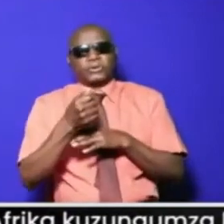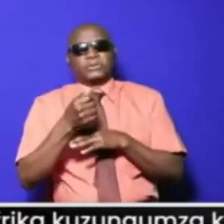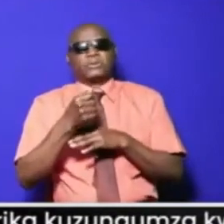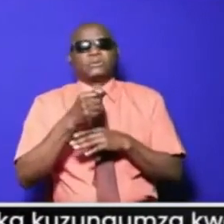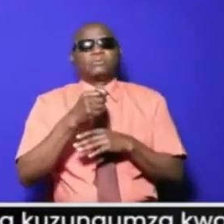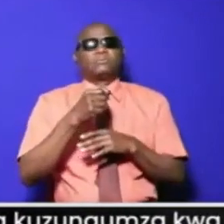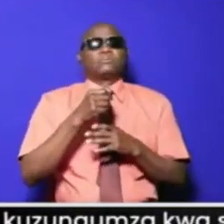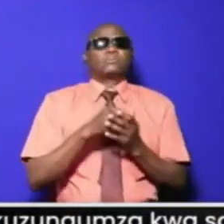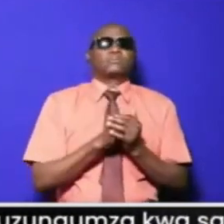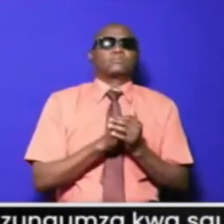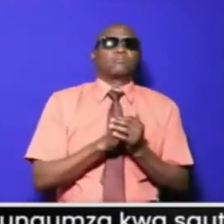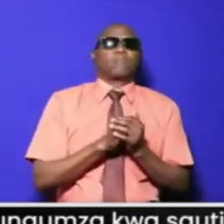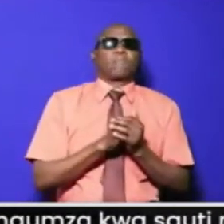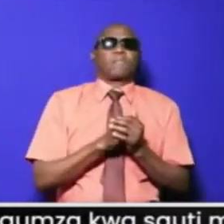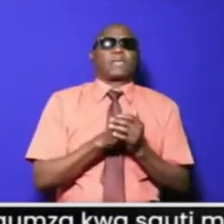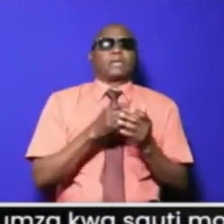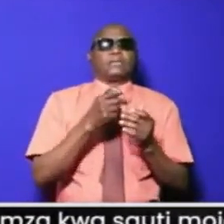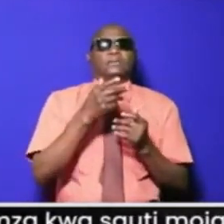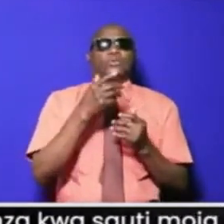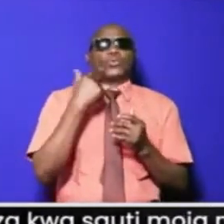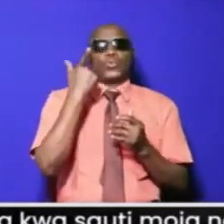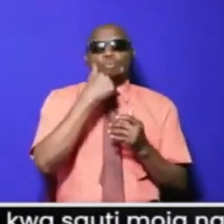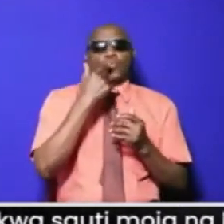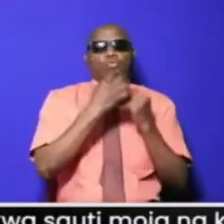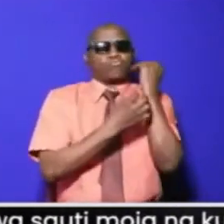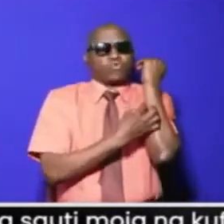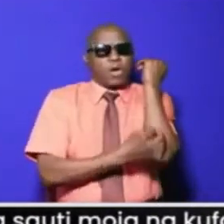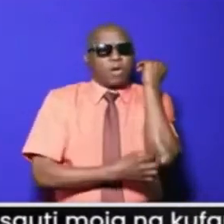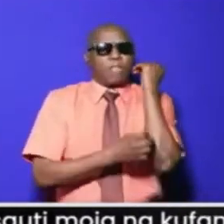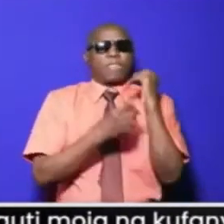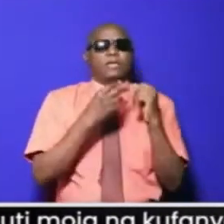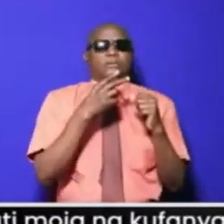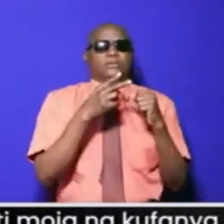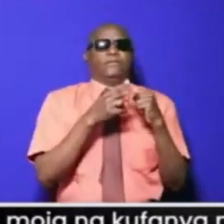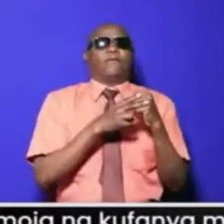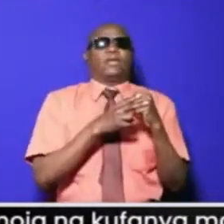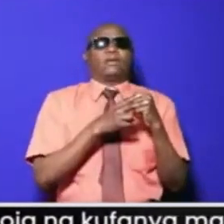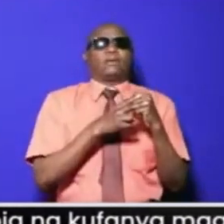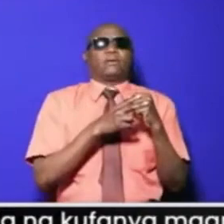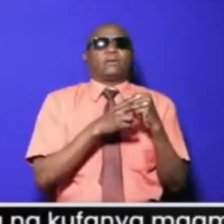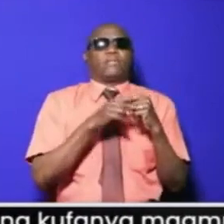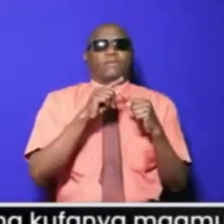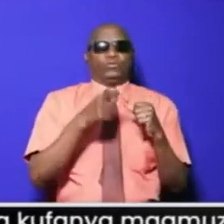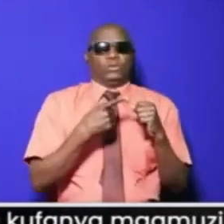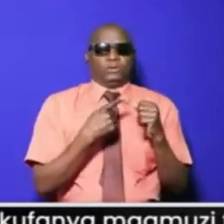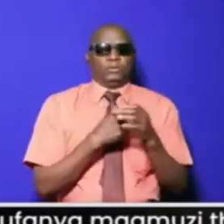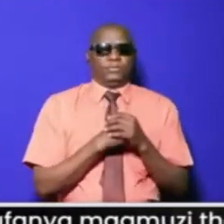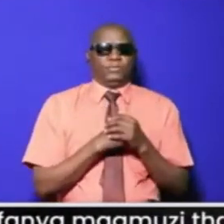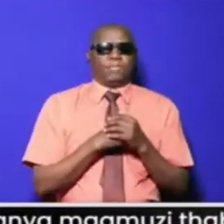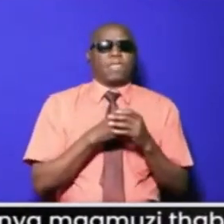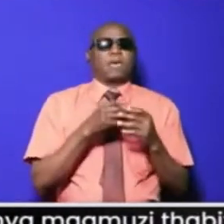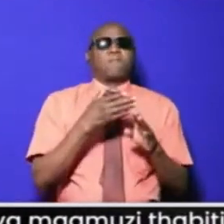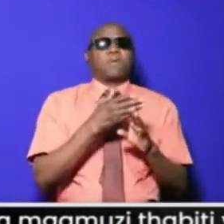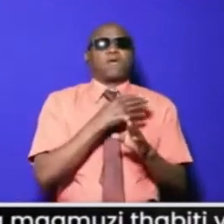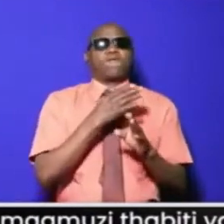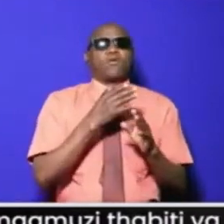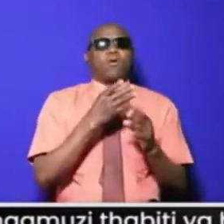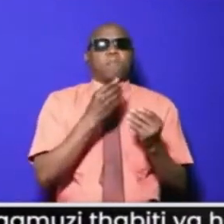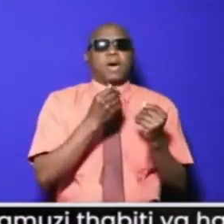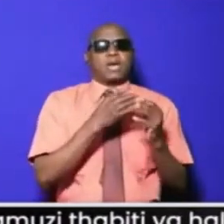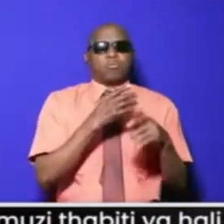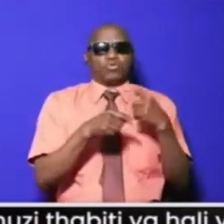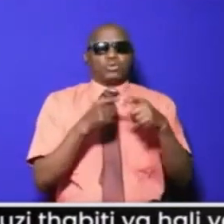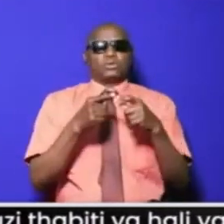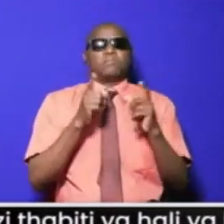yule highest ambaye hajiwezi atakuwa analipa 7,000. Sasa na tukawaambia hata before pesa iprosesiwe